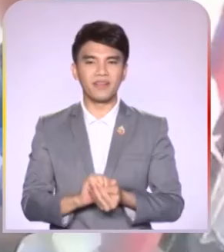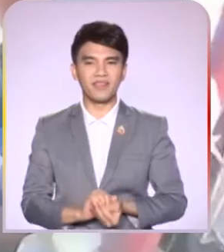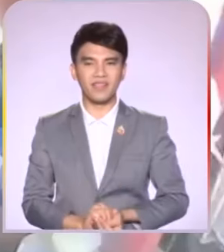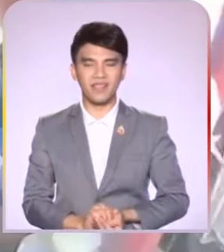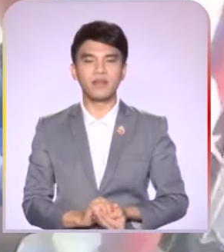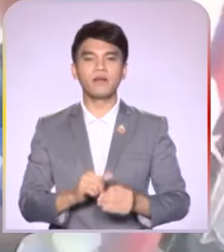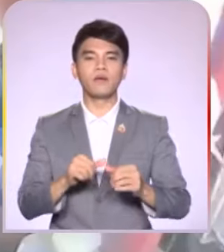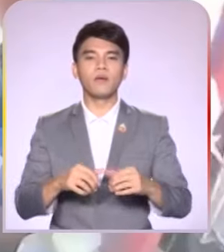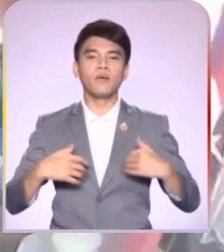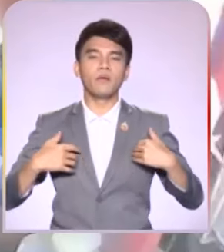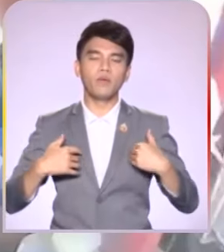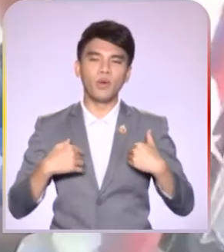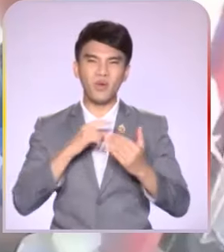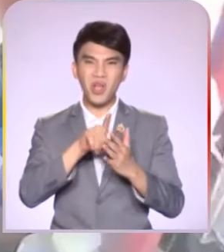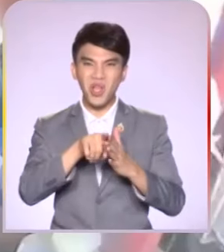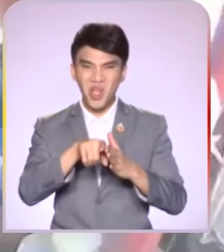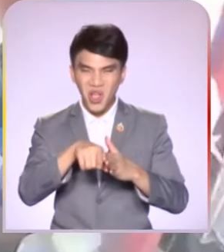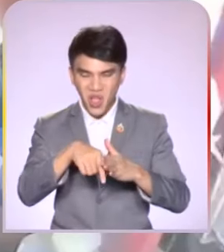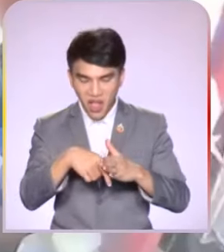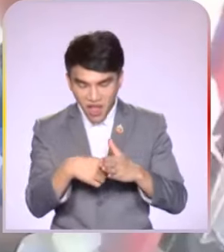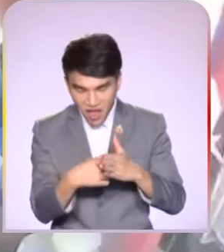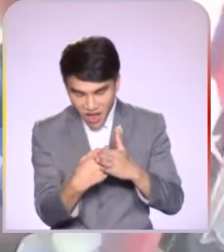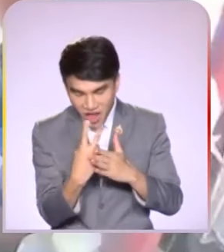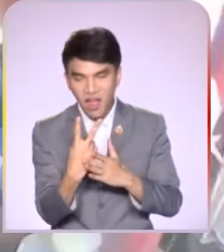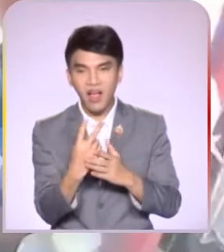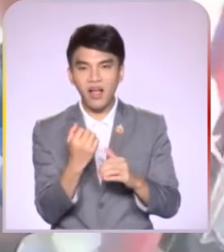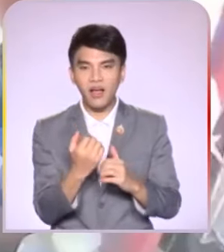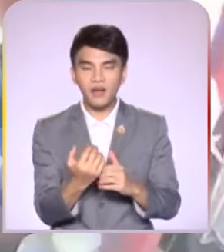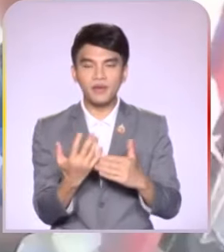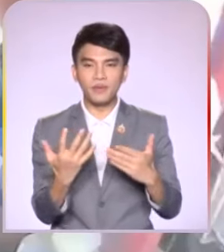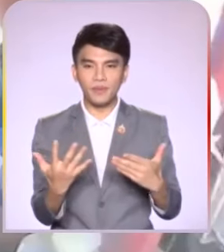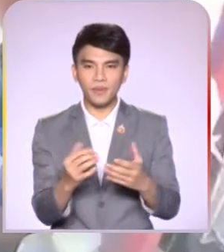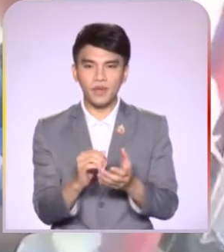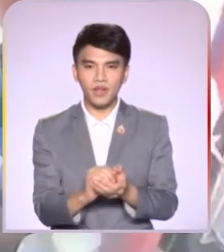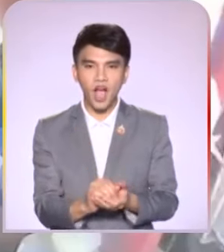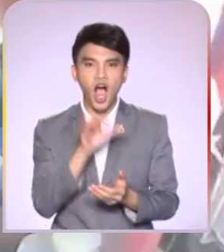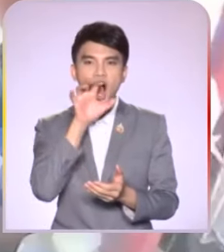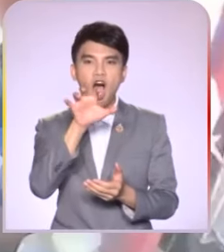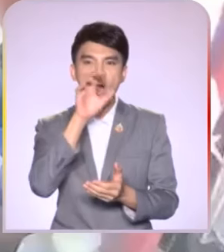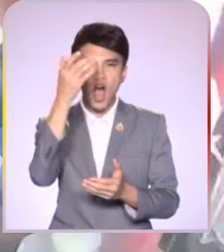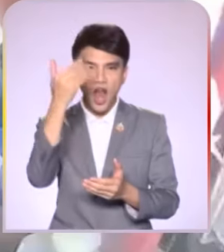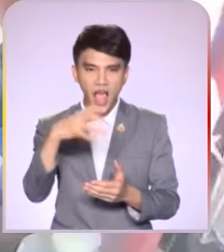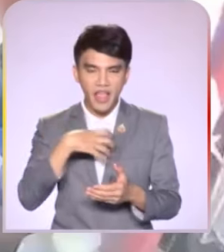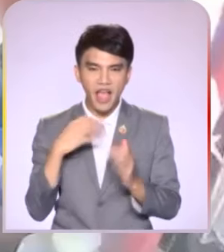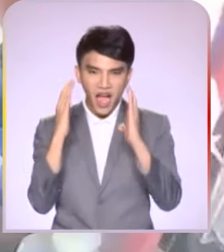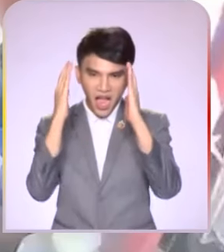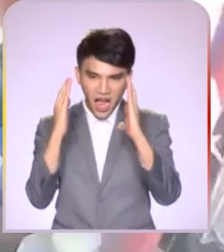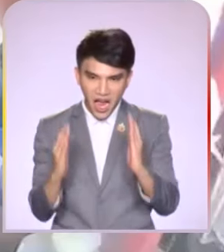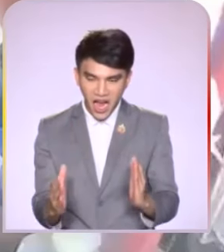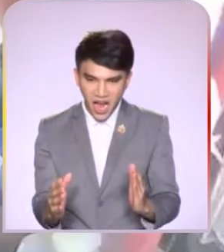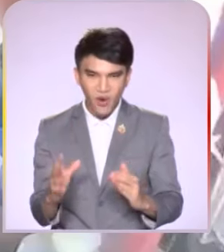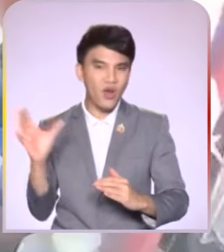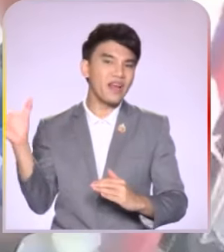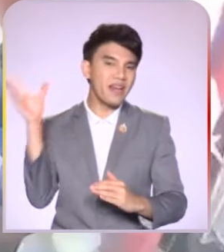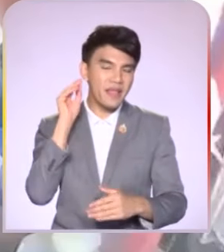อยู่สภาพเนี้ย2ชั่วโมงกว่าบอกป้าแล้วทำยังไงอ่ะตะโกนแล้วหวังจะให้คนที่อยู่ข้างห้องอ่ะ